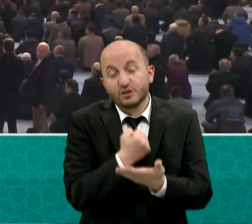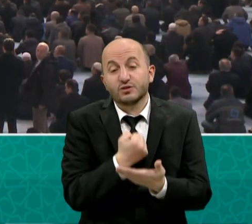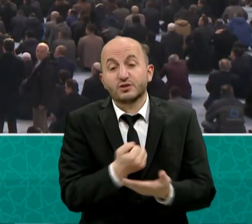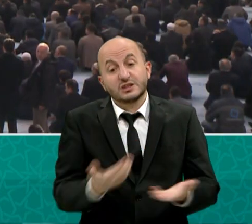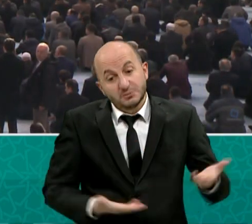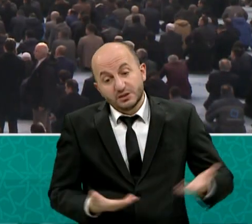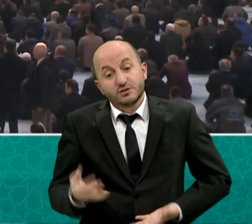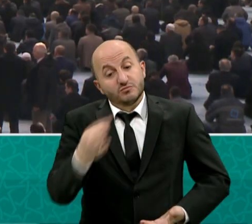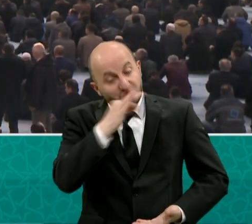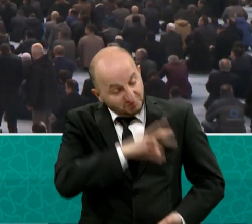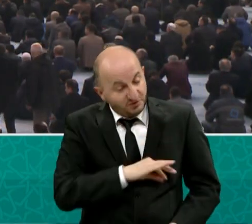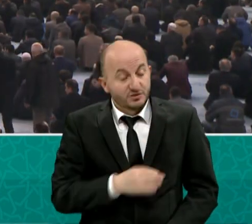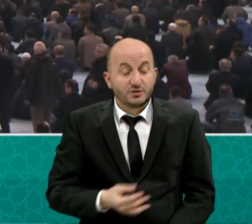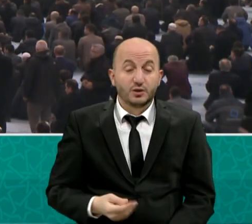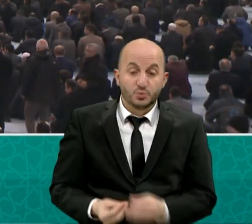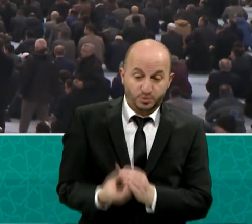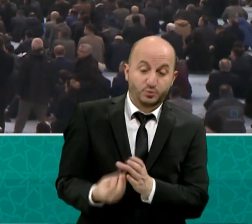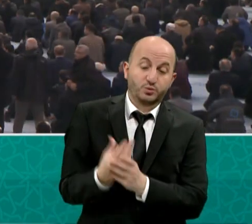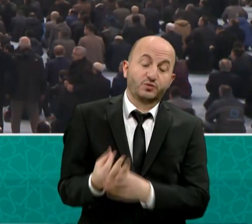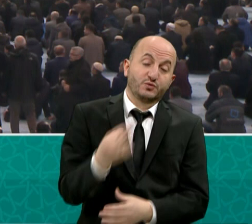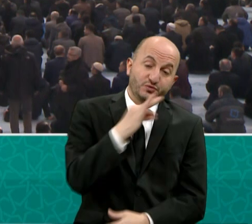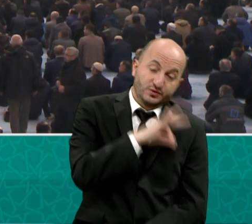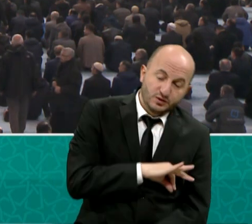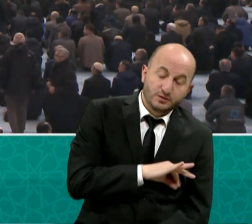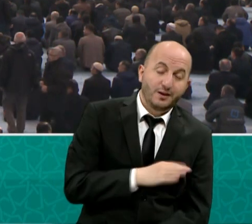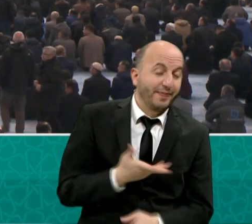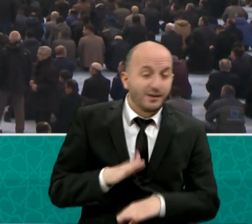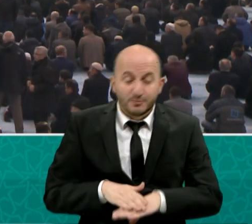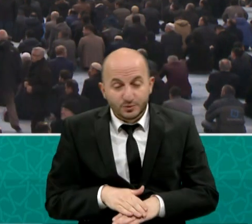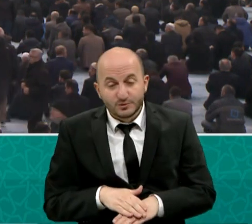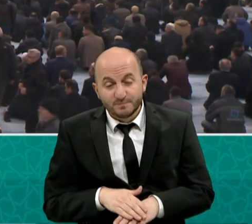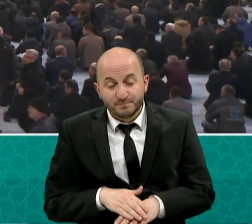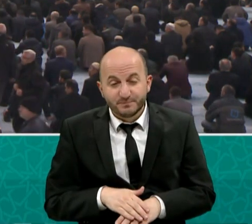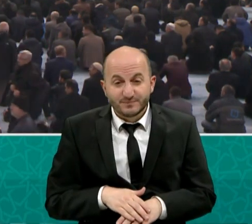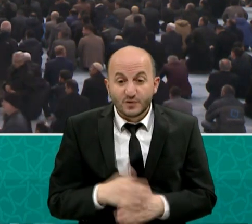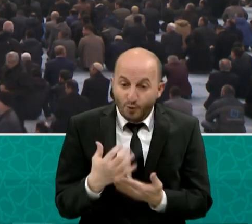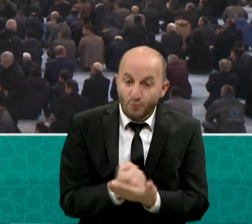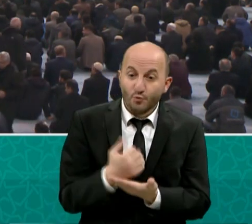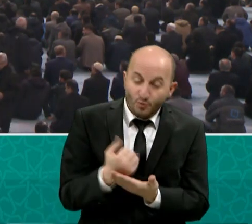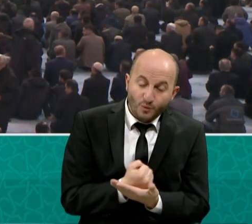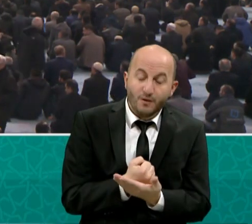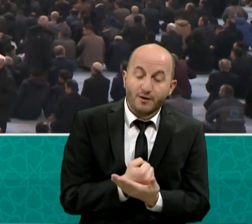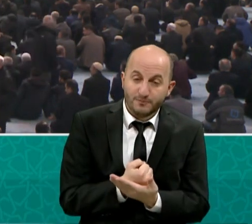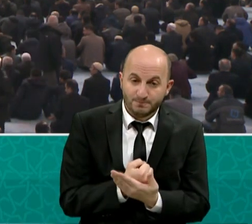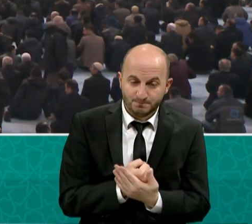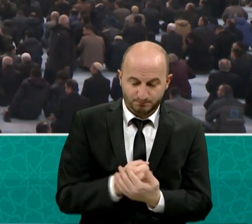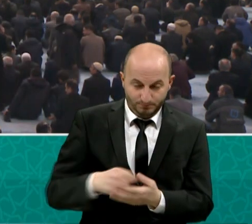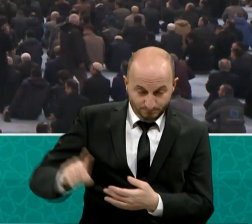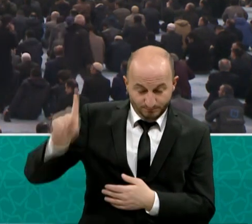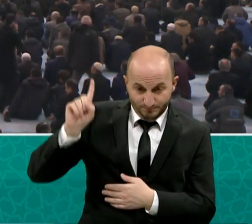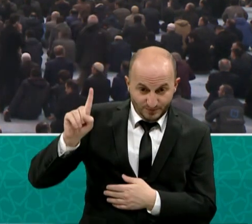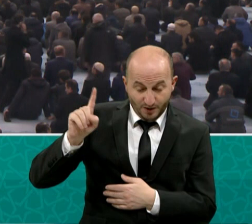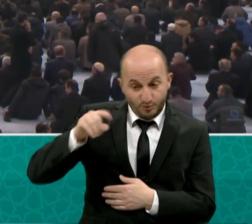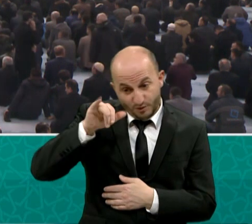Hizmetinden faydalanıyor, üretiminden, ürettiğinden faydalanıyor. Ne yapıyor? E kazanıyor. İşte Allah-u Teala